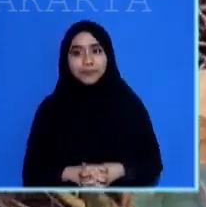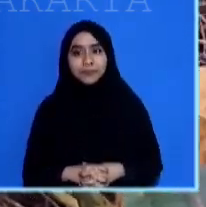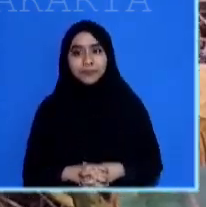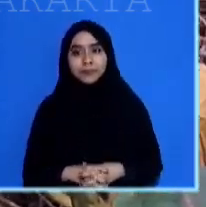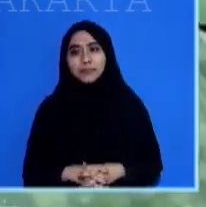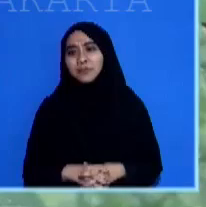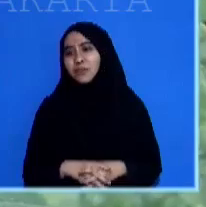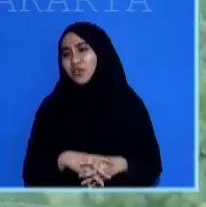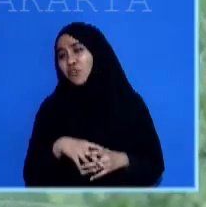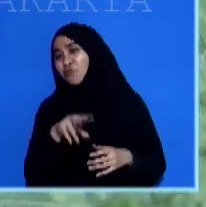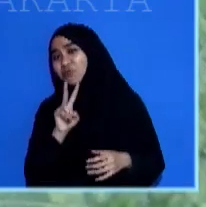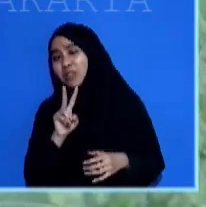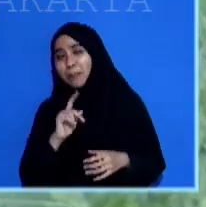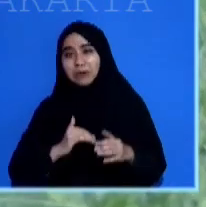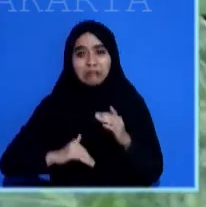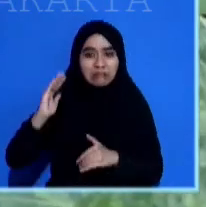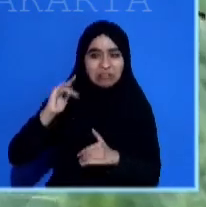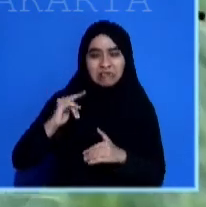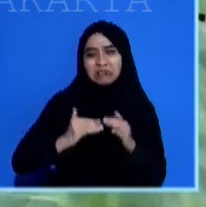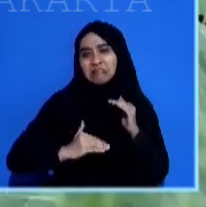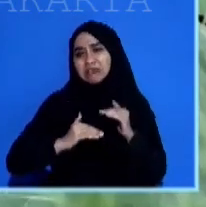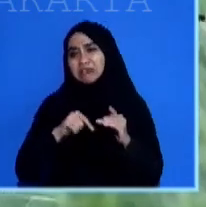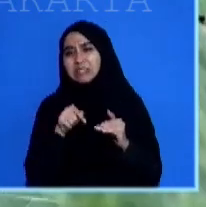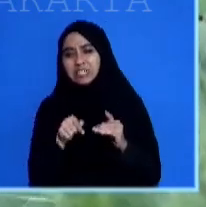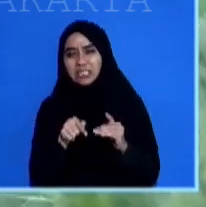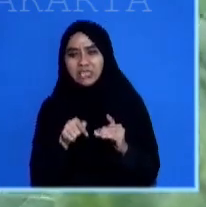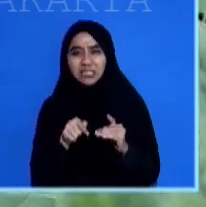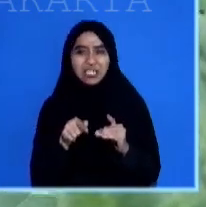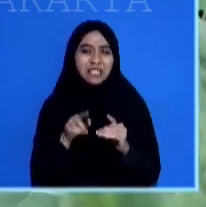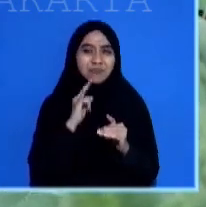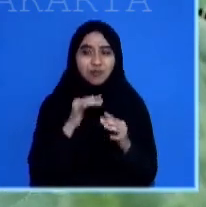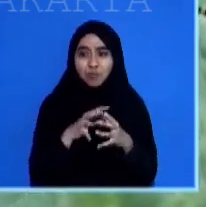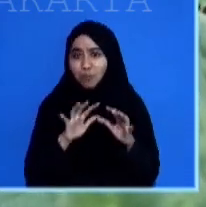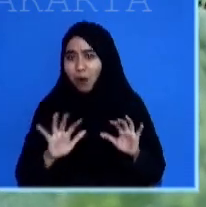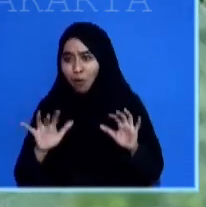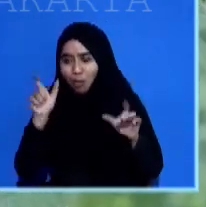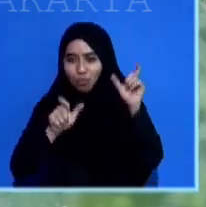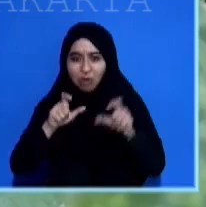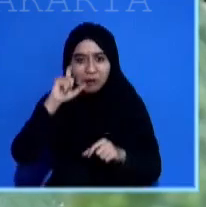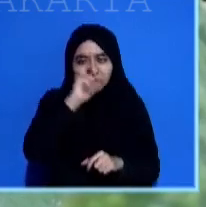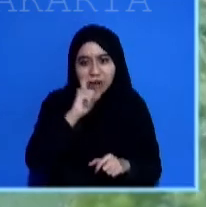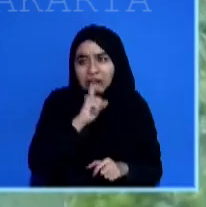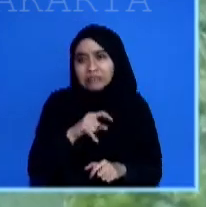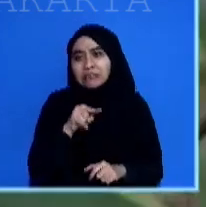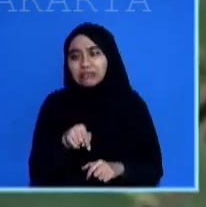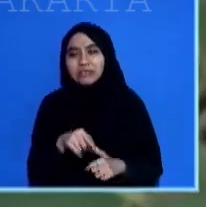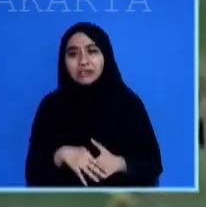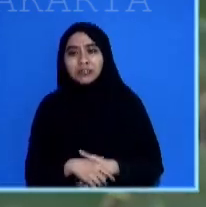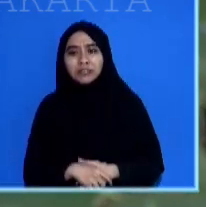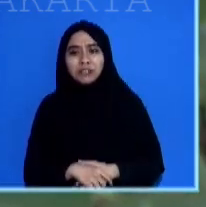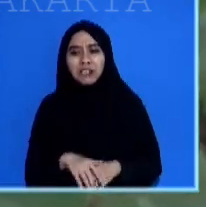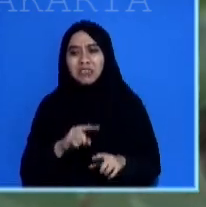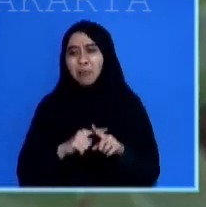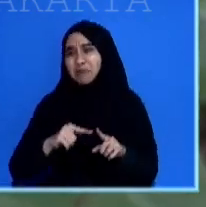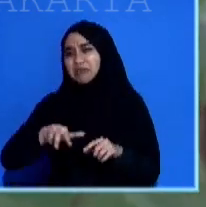Kandetan vitamin C sentiat ingkang inggil damel tanaman menika kathah sanget dipun padosi tiyang nanging emanipun jalaran awis-awis